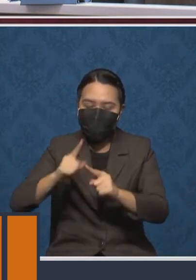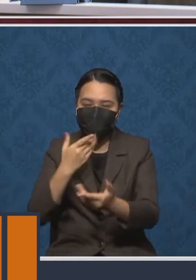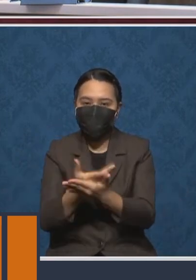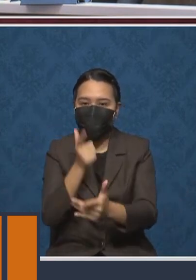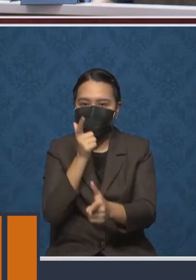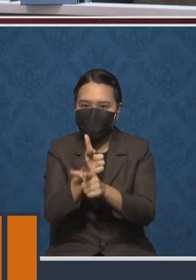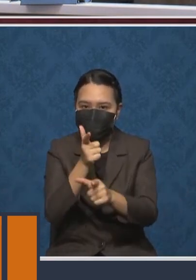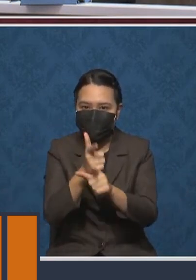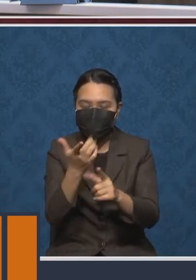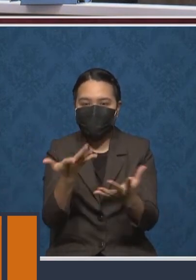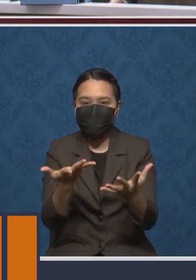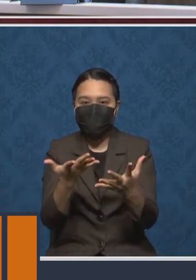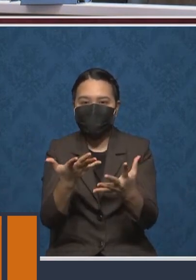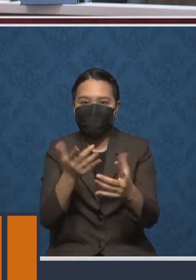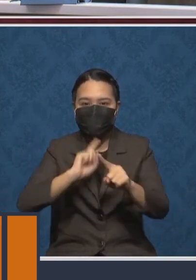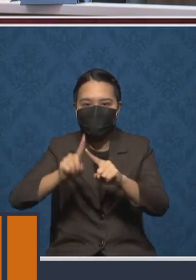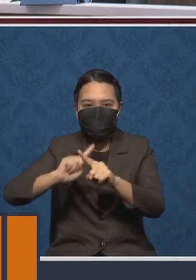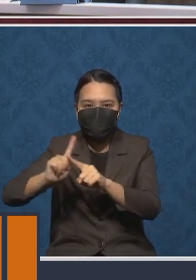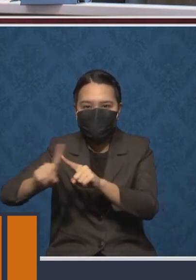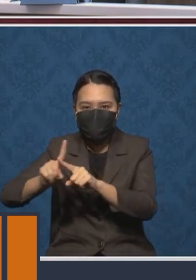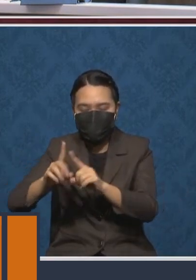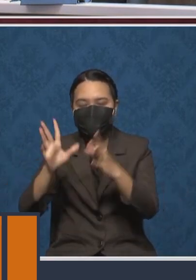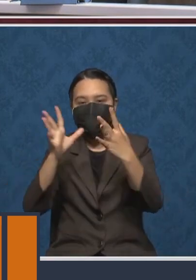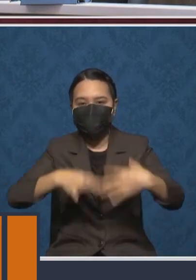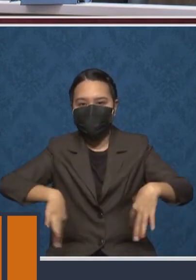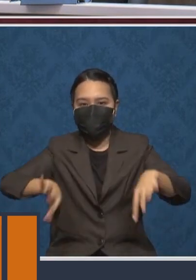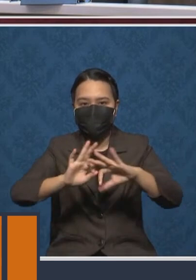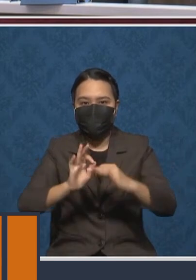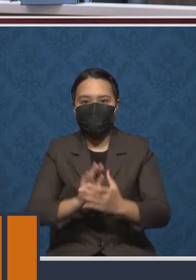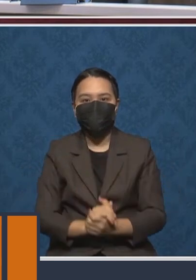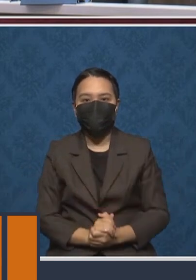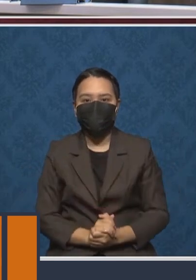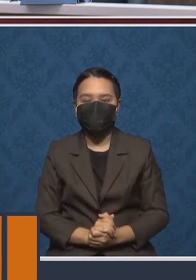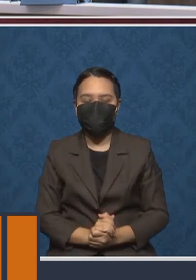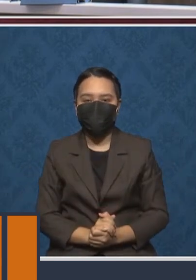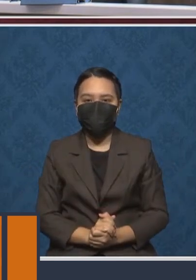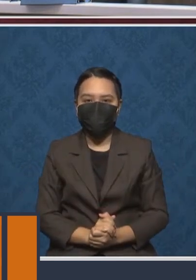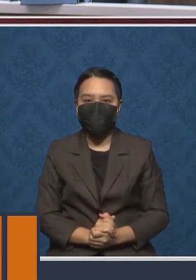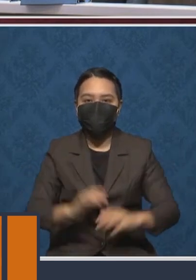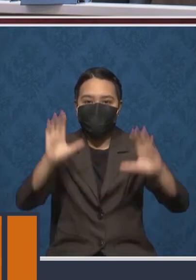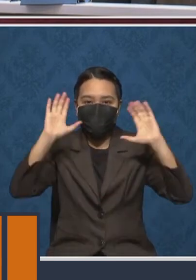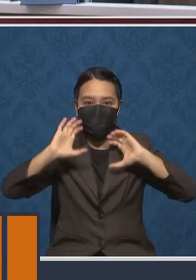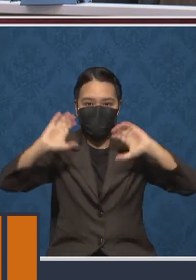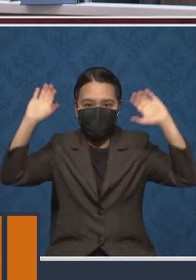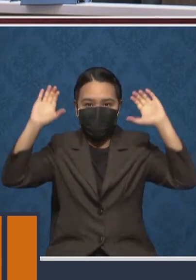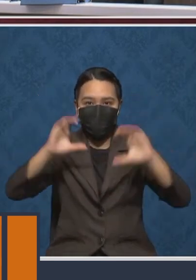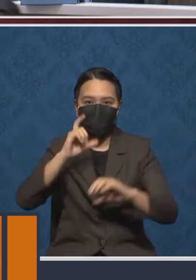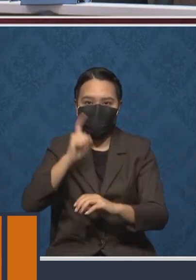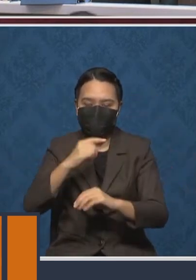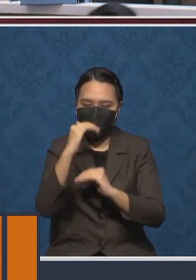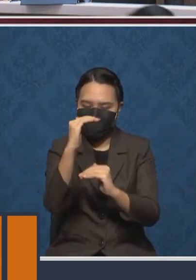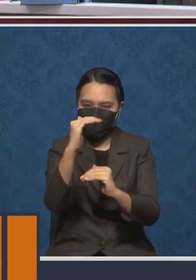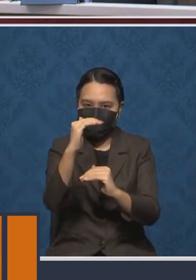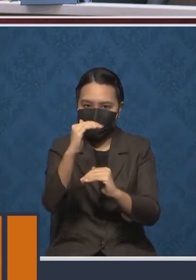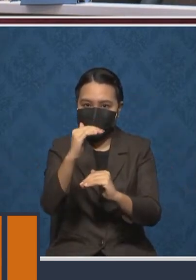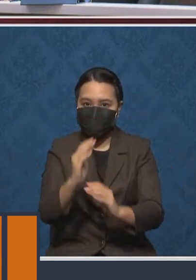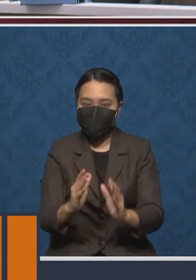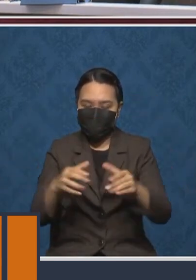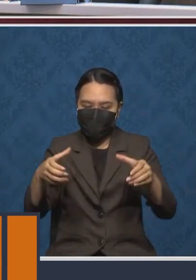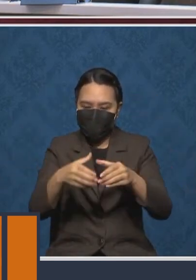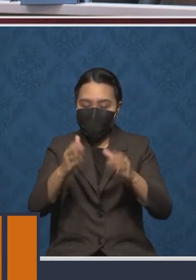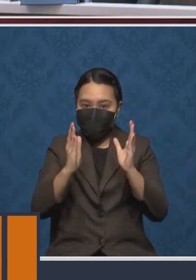าต่างๆเนี่ยครับเป็นเรื่องสำคัญสิ่งสำคัญคือรัฐเองต้องกำหนดในการคุ้มครองกลุ่มบุคคลเหล่